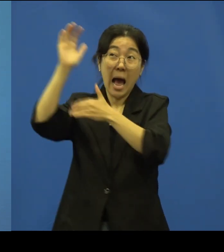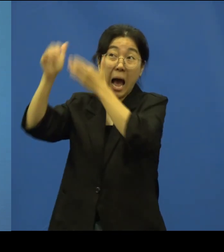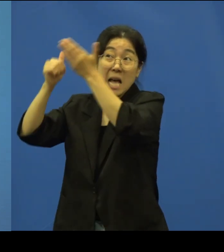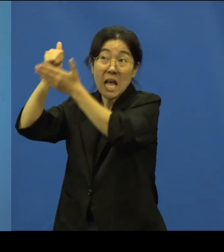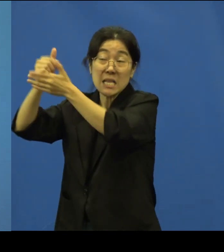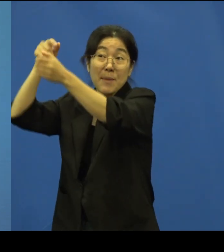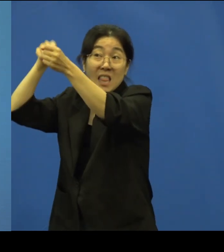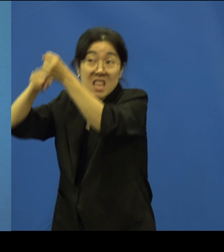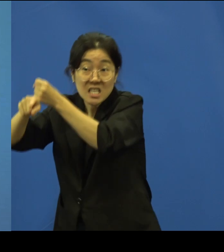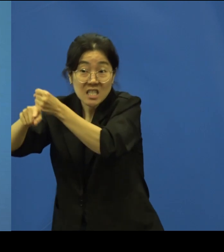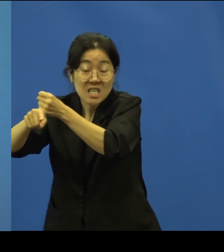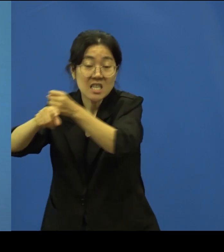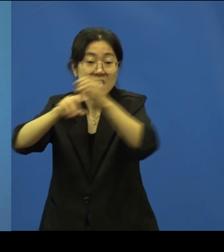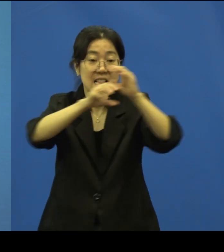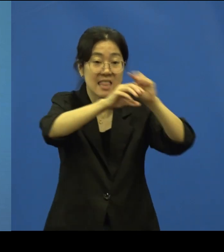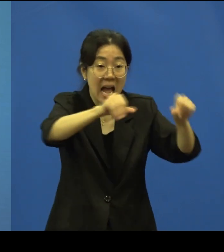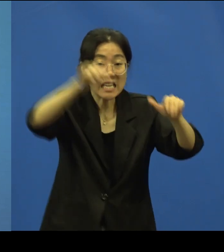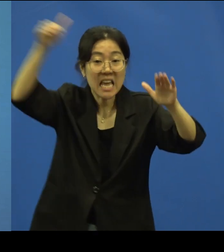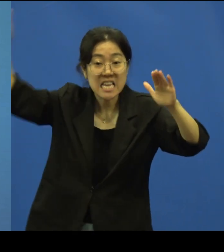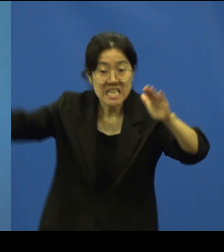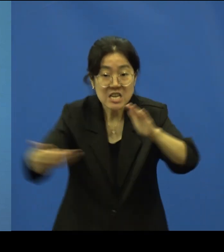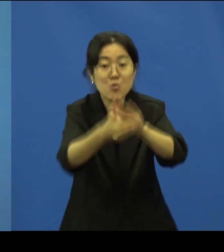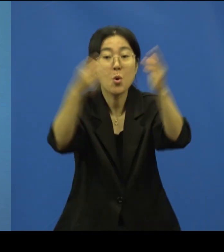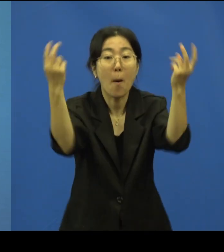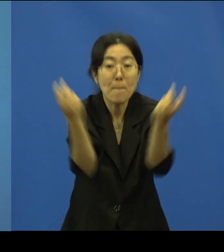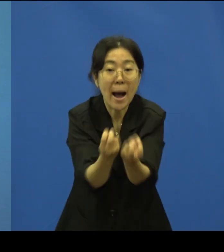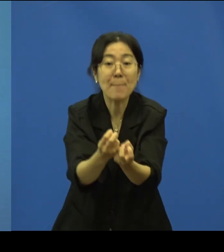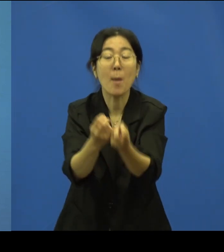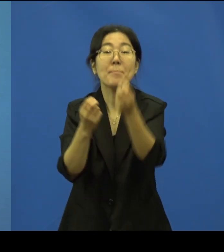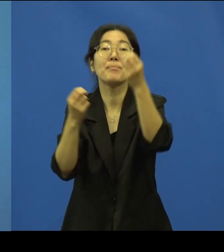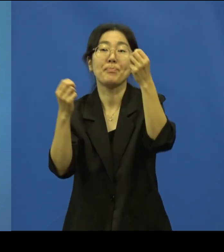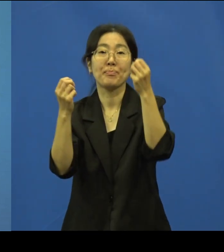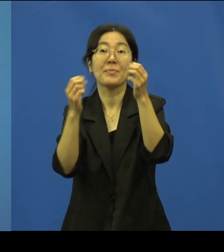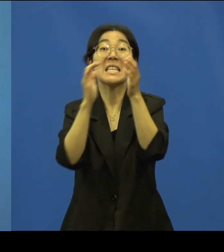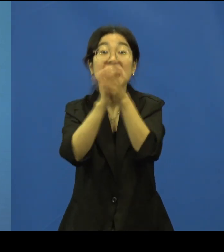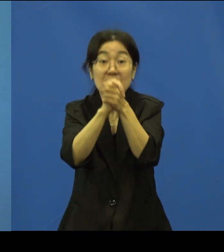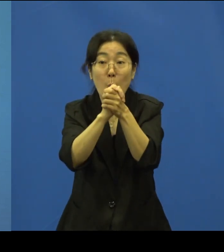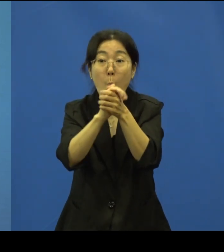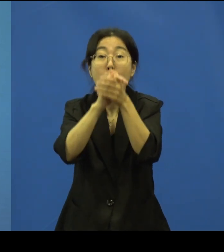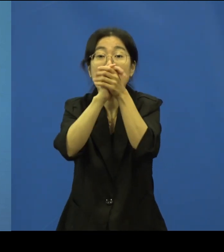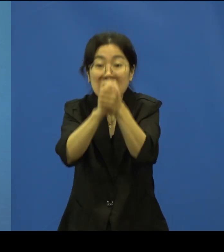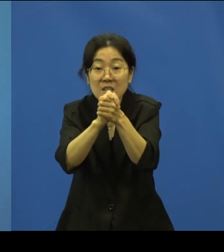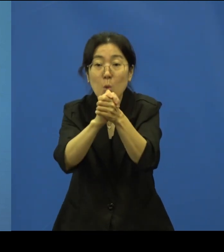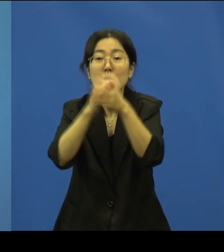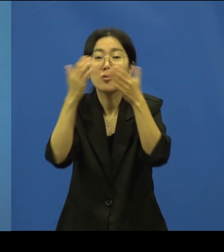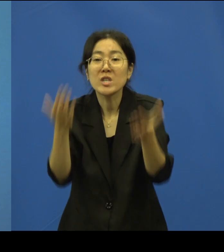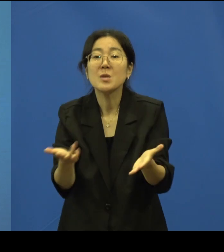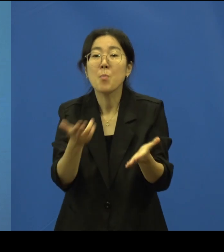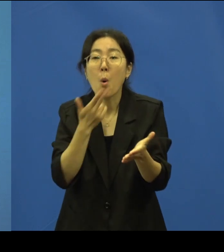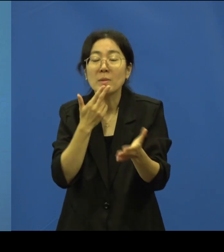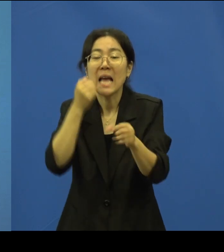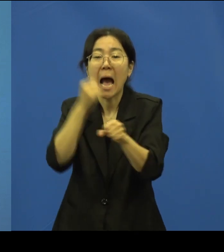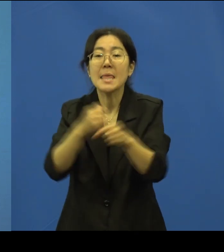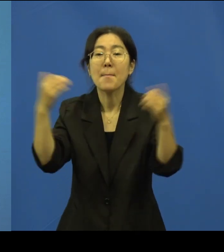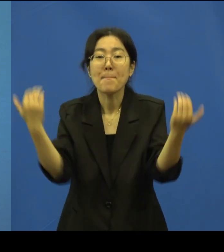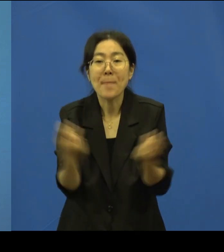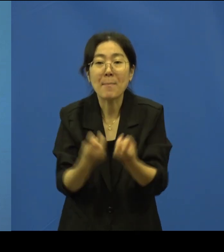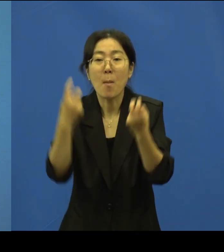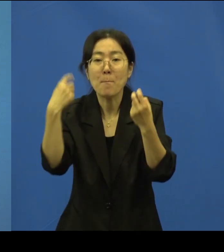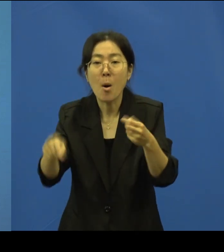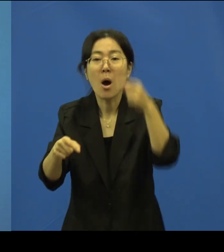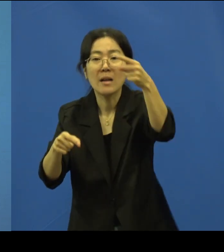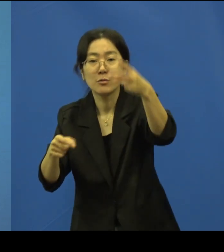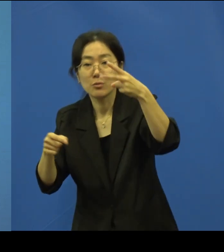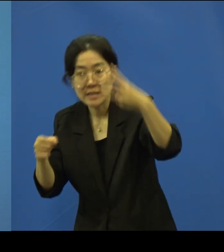이제 그때 하늘산 기도원에서 은혜를 받고 대학 시절에 철야 예배를 한